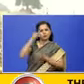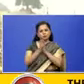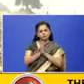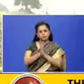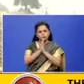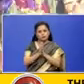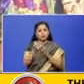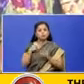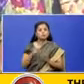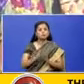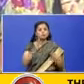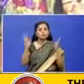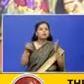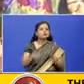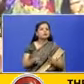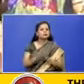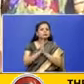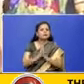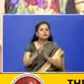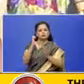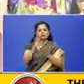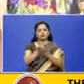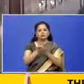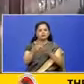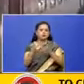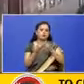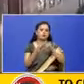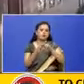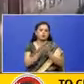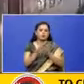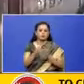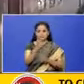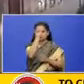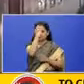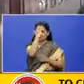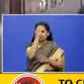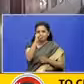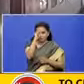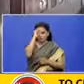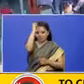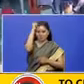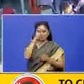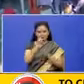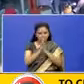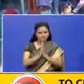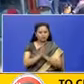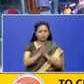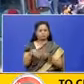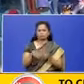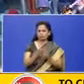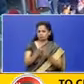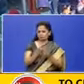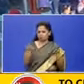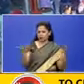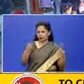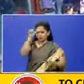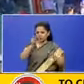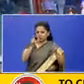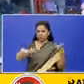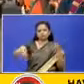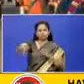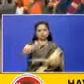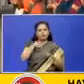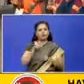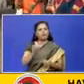महापर्व छठ मनाया जा रहा है। छठ पर्व का हिस्सा बनने के लिए लाखों श्रद्धालु